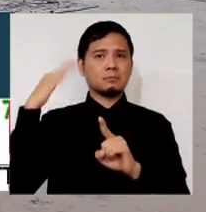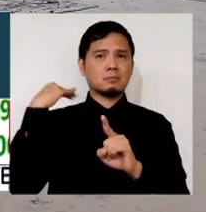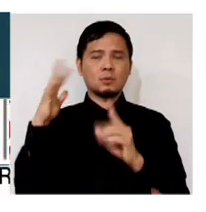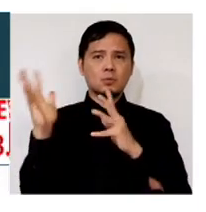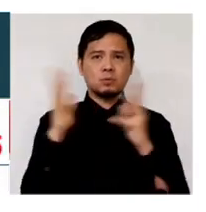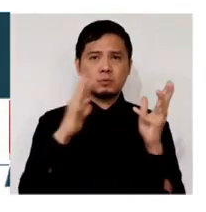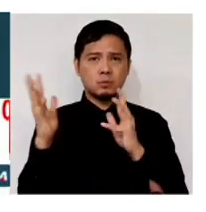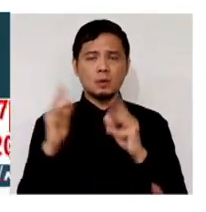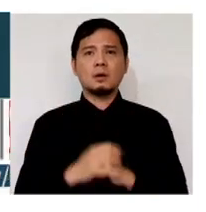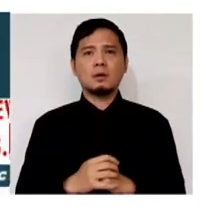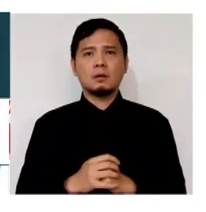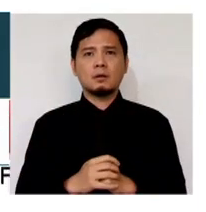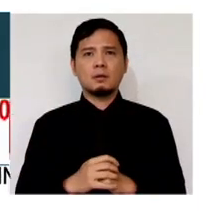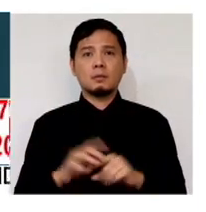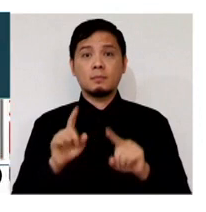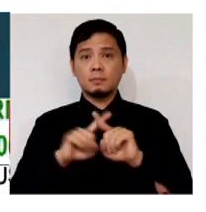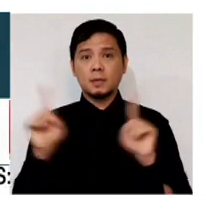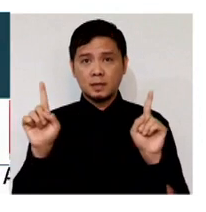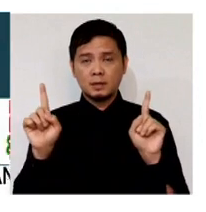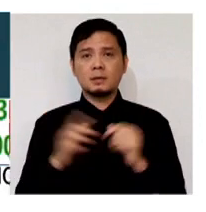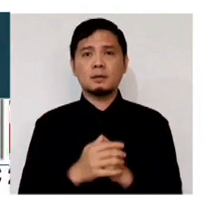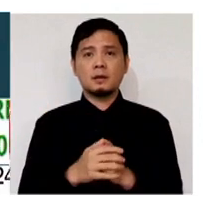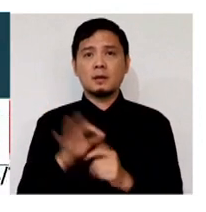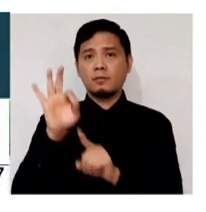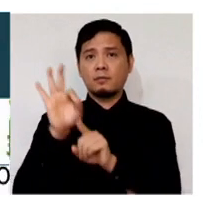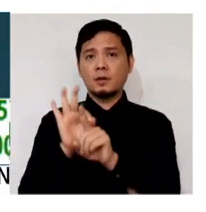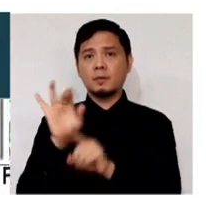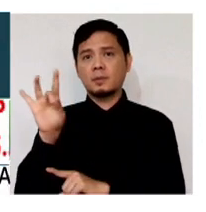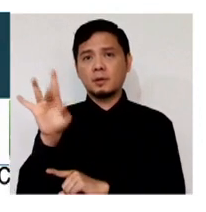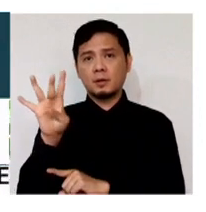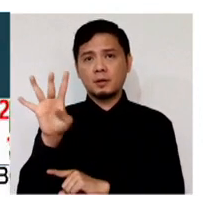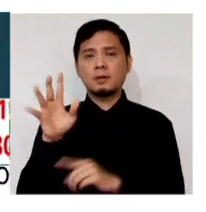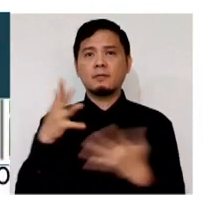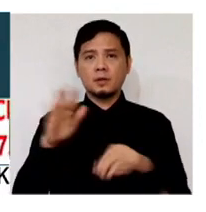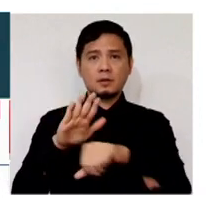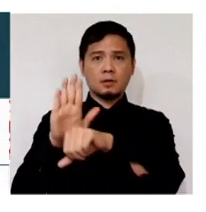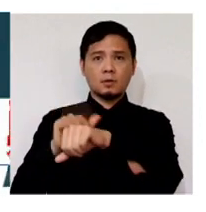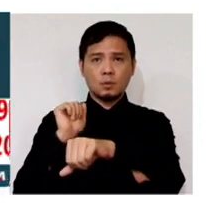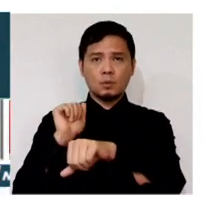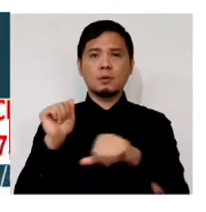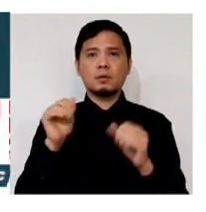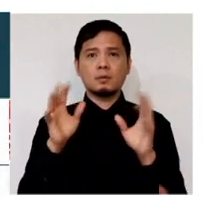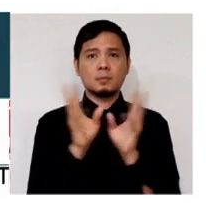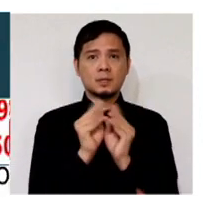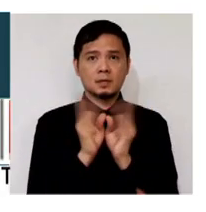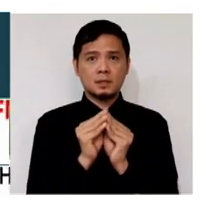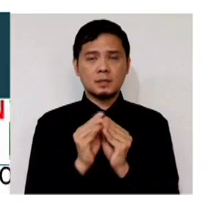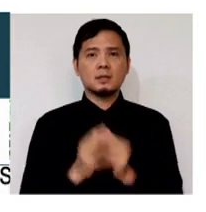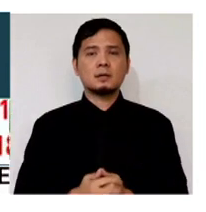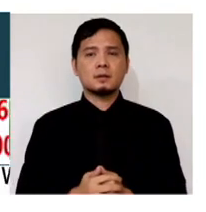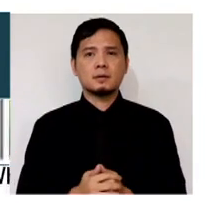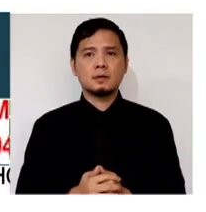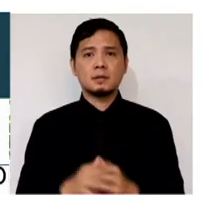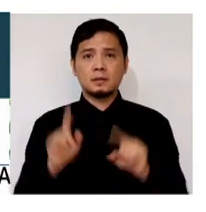Pimentel, ito pong nabanggit ninyo na 187 totally damaged. Tawag ako ng meeting Governor? Advisory sa mga